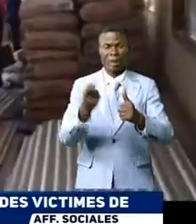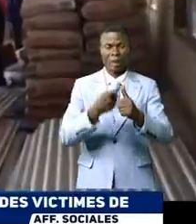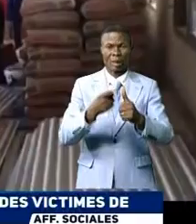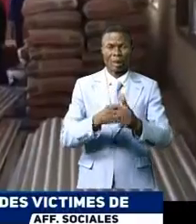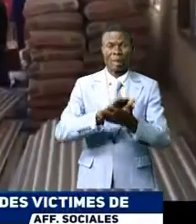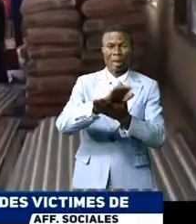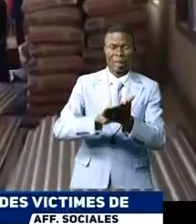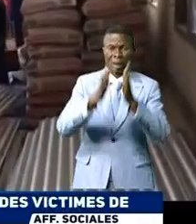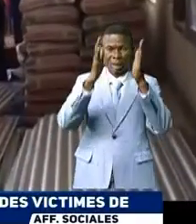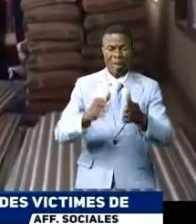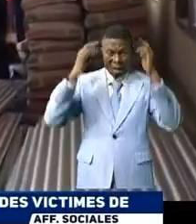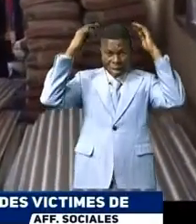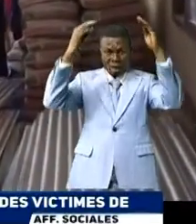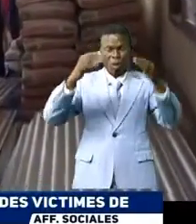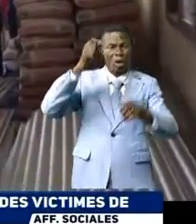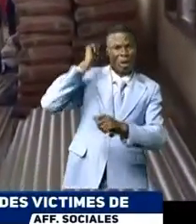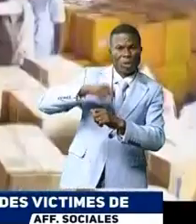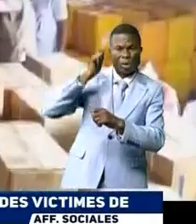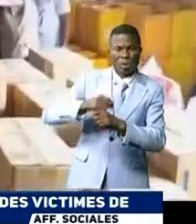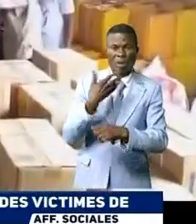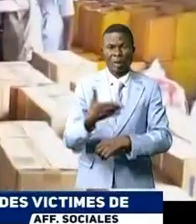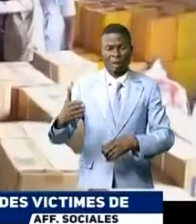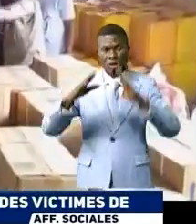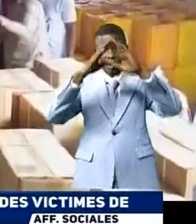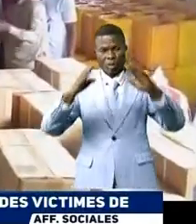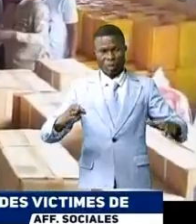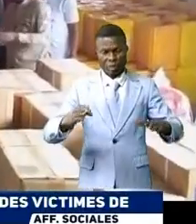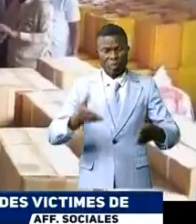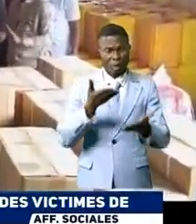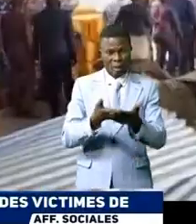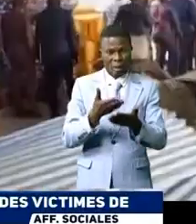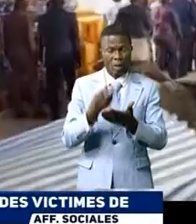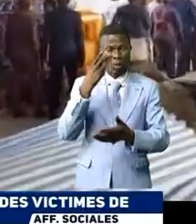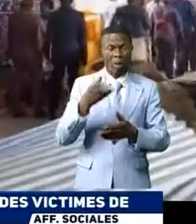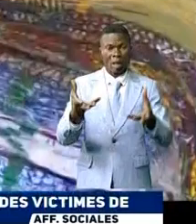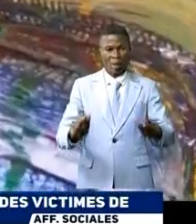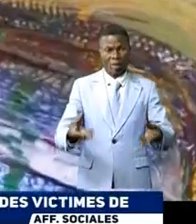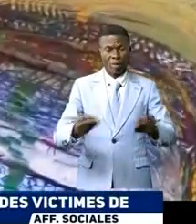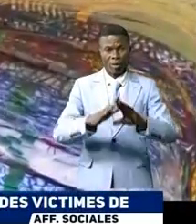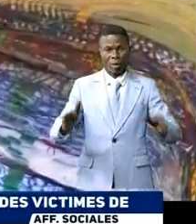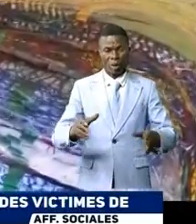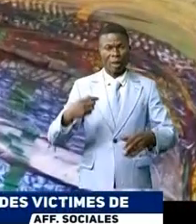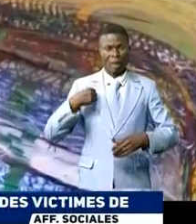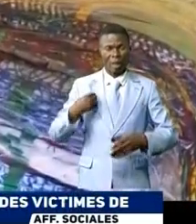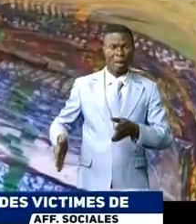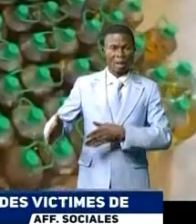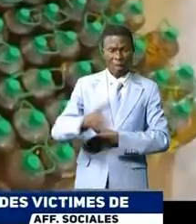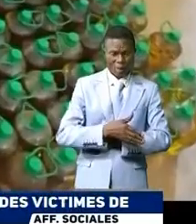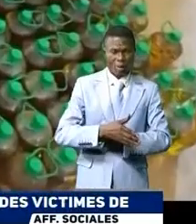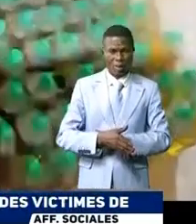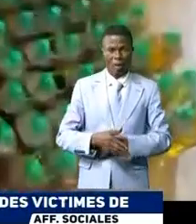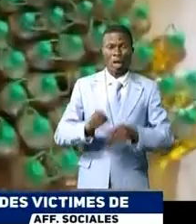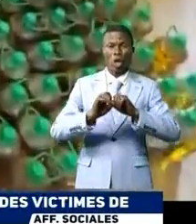les ciments, les tôles et les clous, les outils de ménage, parmi lesquels des matelas, des étoffes de pain de wax, de